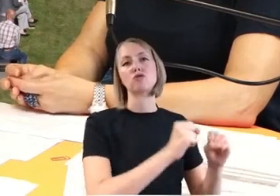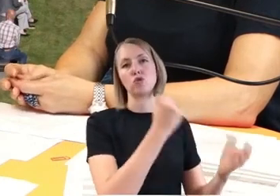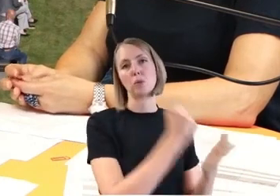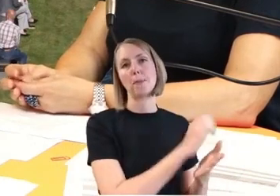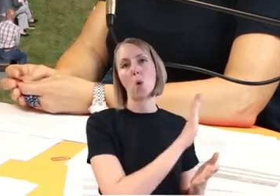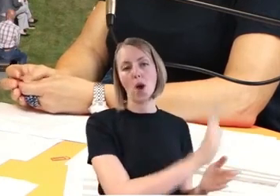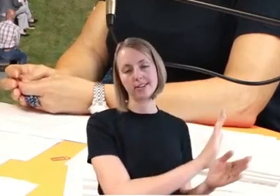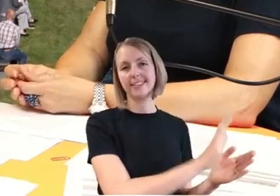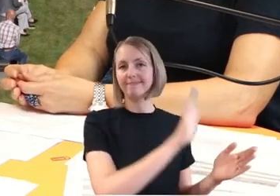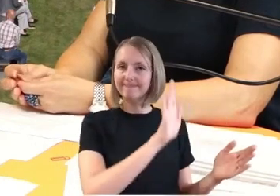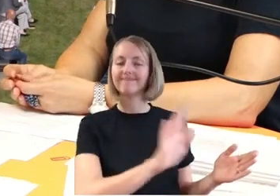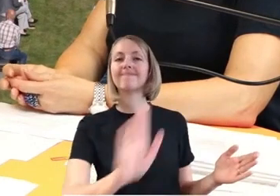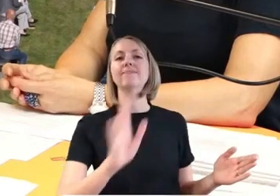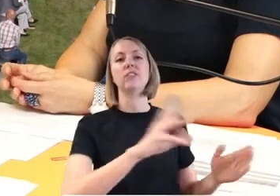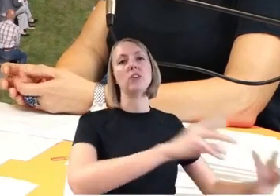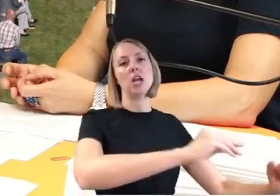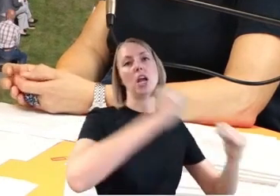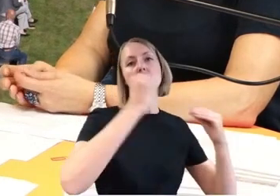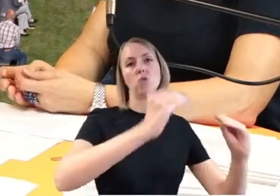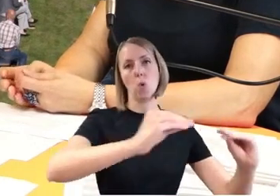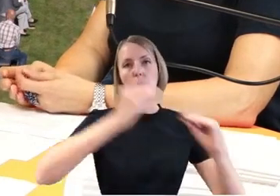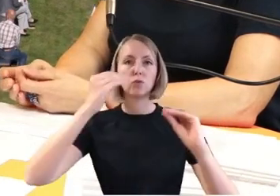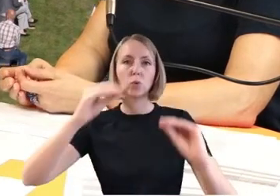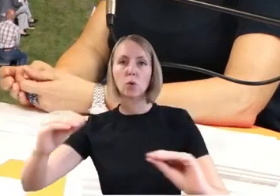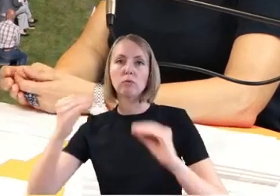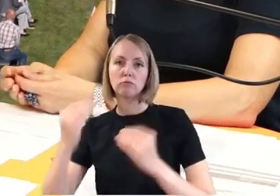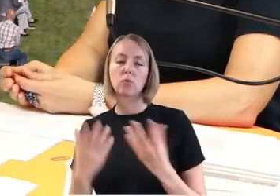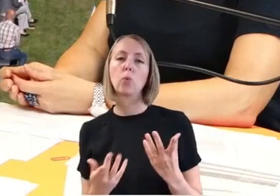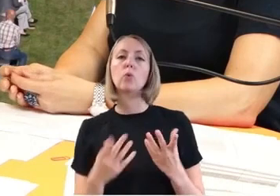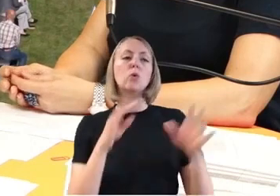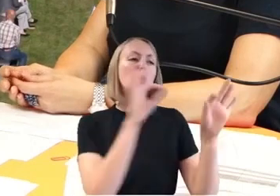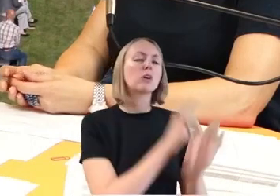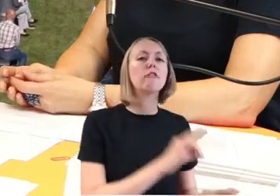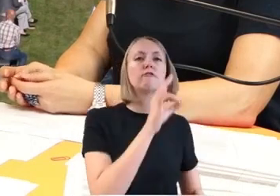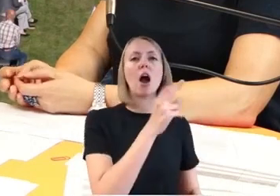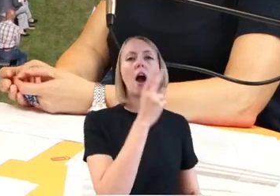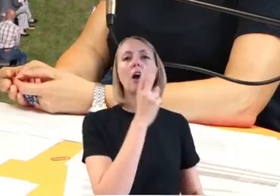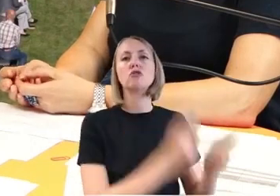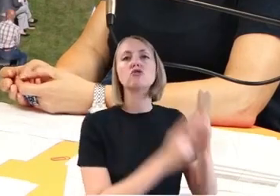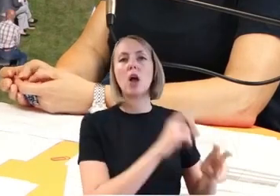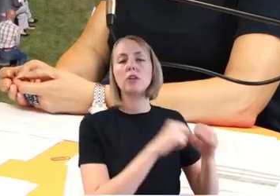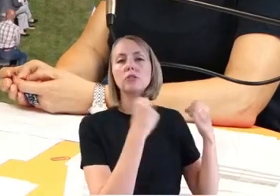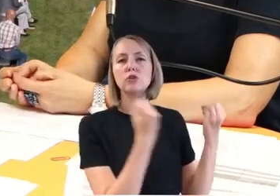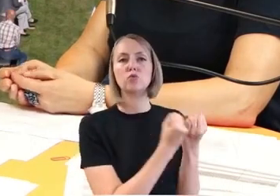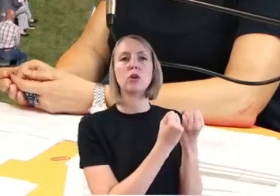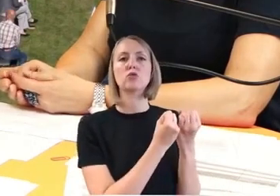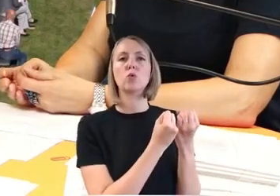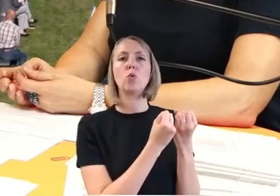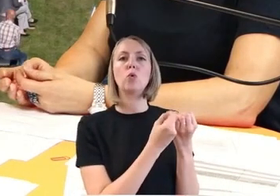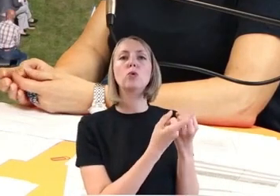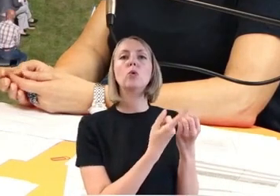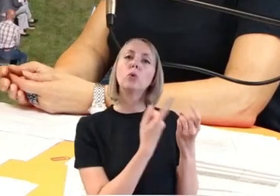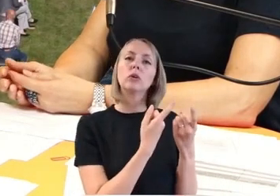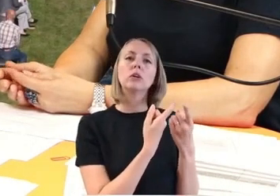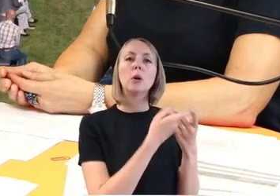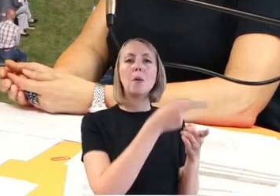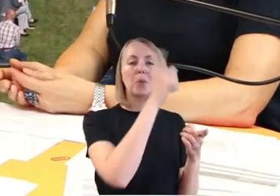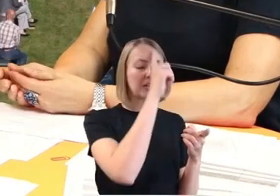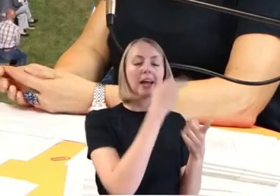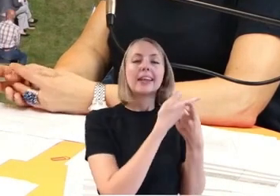die informationen über gefahren einer schadenslage und über einsätze der nichtpolizeilichen gefahrenabwehr